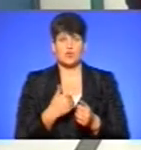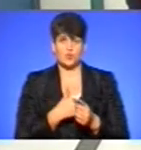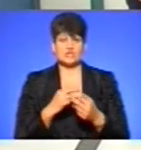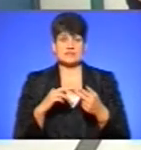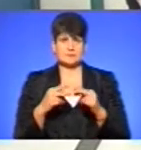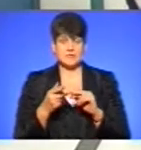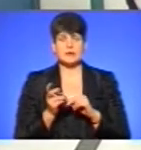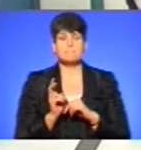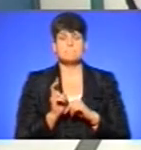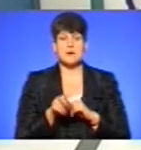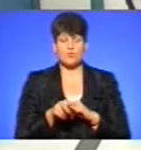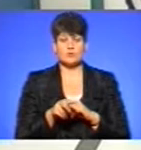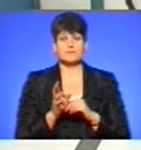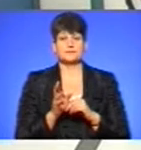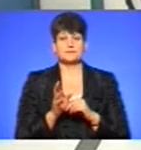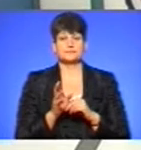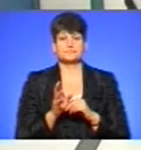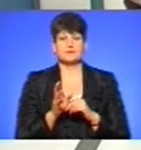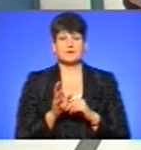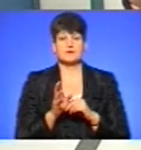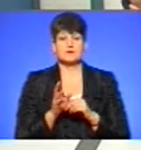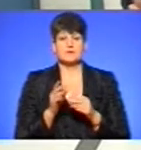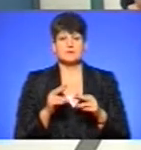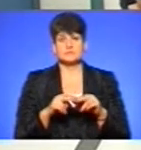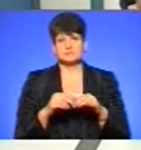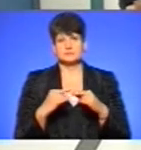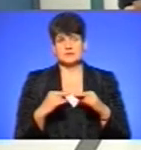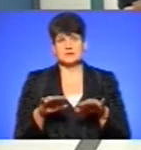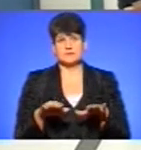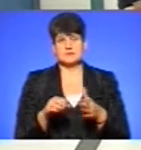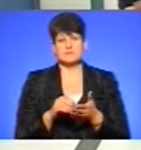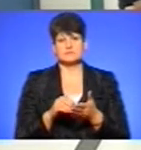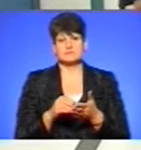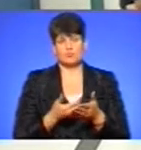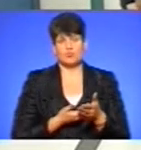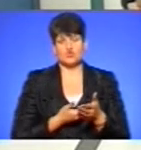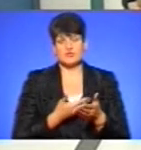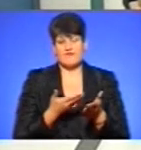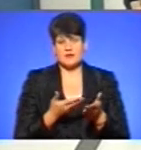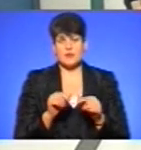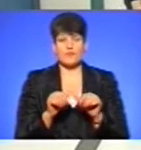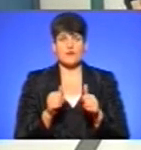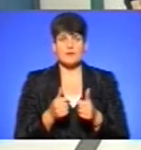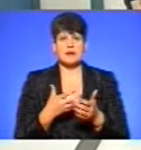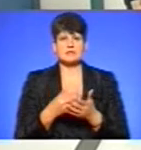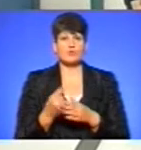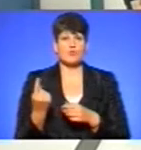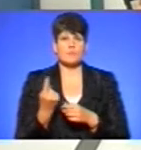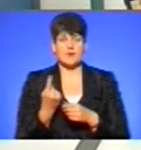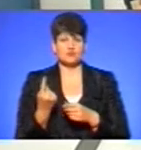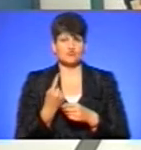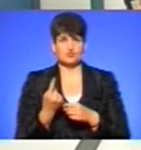і приходить в підрозділ міграційної служби по місцем реєстрації місця проживання і оформляє свою першу